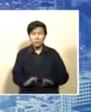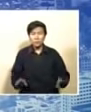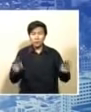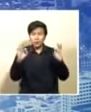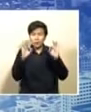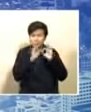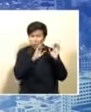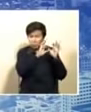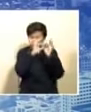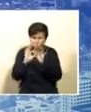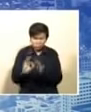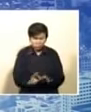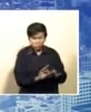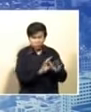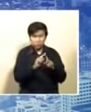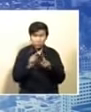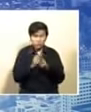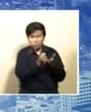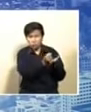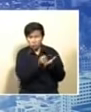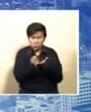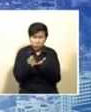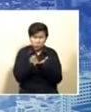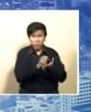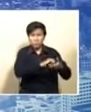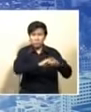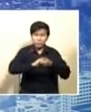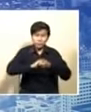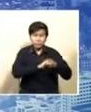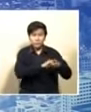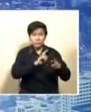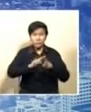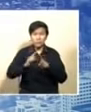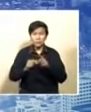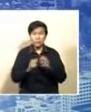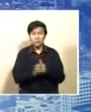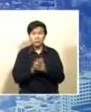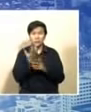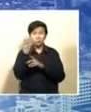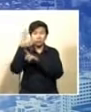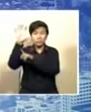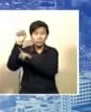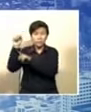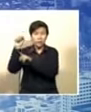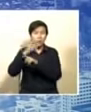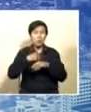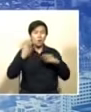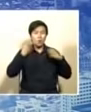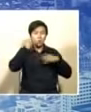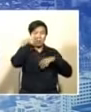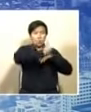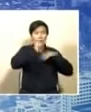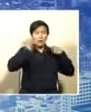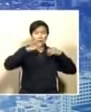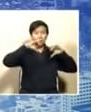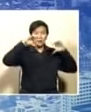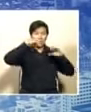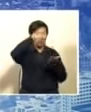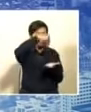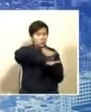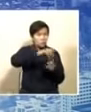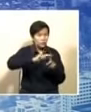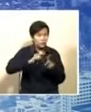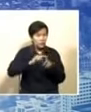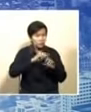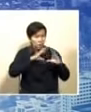ๆนะครับให้หัวหน้าส่วนราชการได้มีการพูดคุยกันหารือกันเพื่อทำให้เกิดการปฏิบัติและมีผลกระทบต่อพี่น้องประช